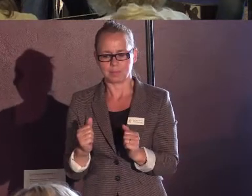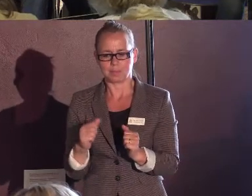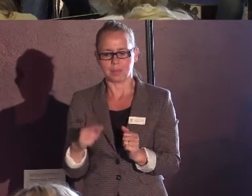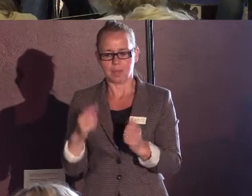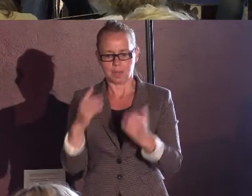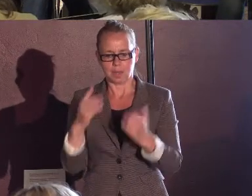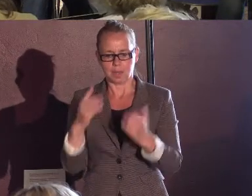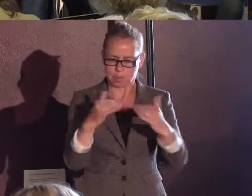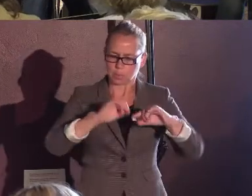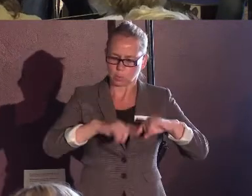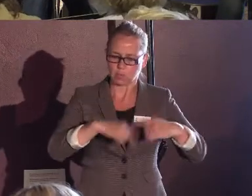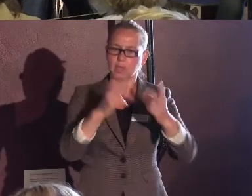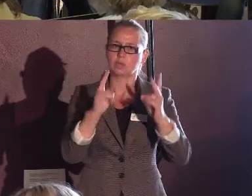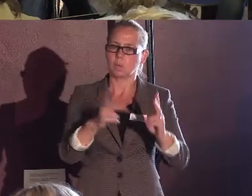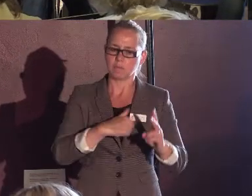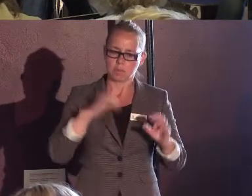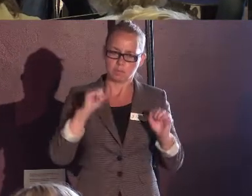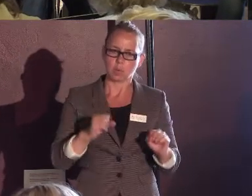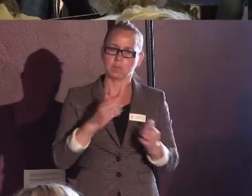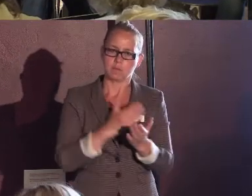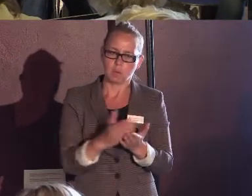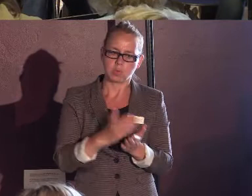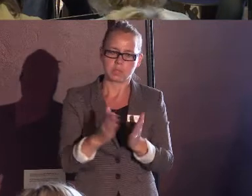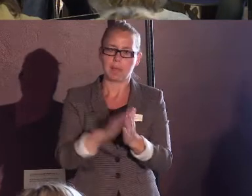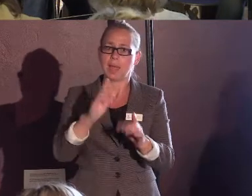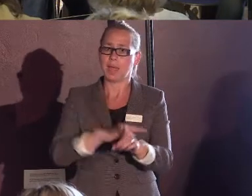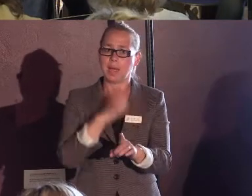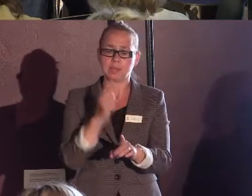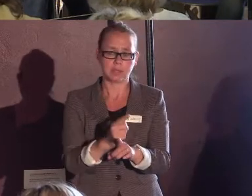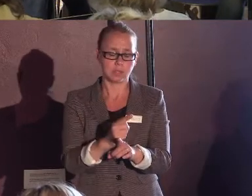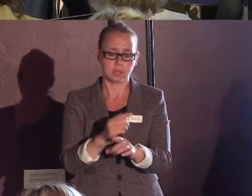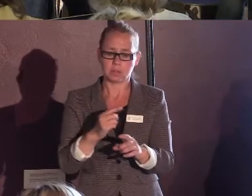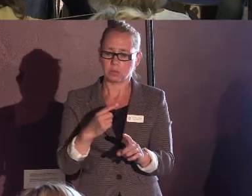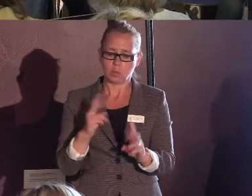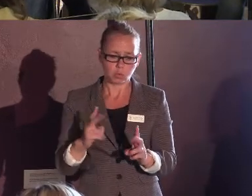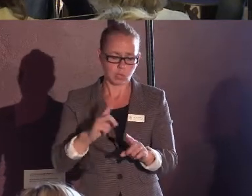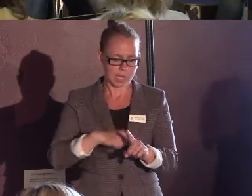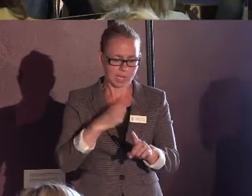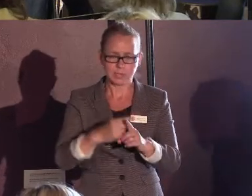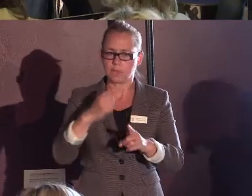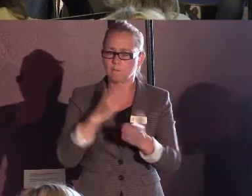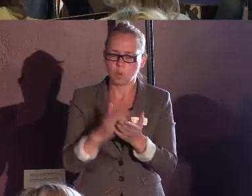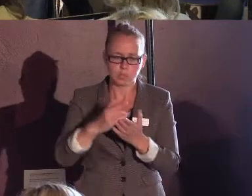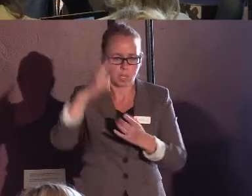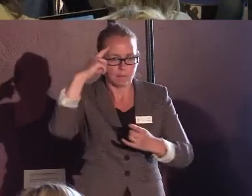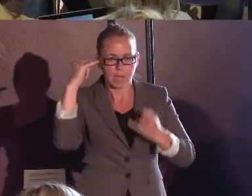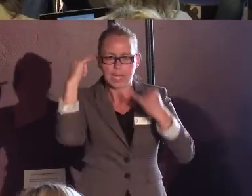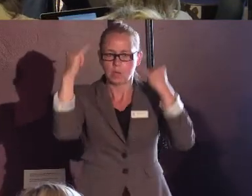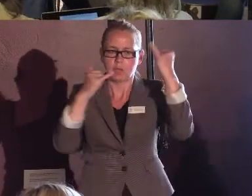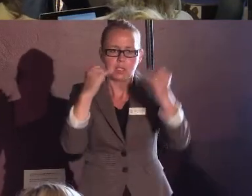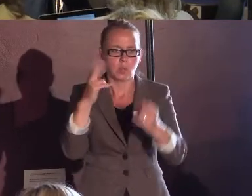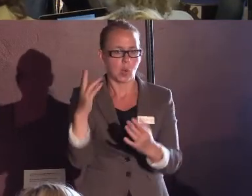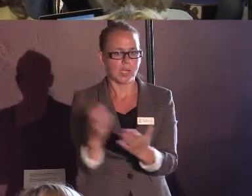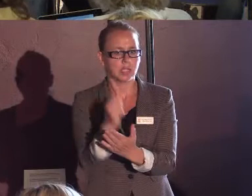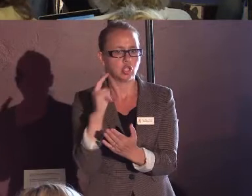en publikutveckling som man måste fortsätta med hela tiden och hela tiden fortsätta att vara innovativ och hitta nya sätt och nya